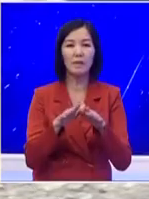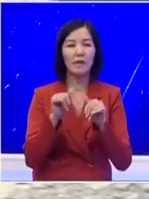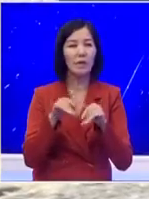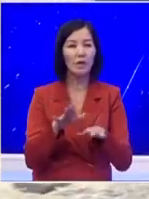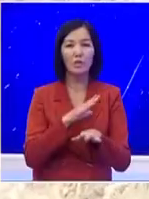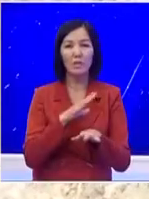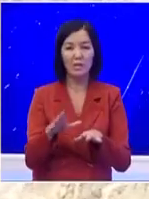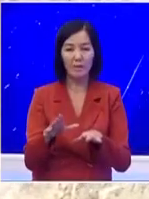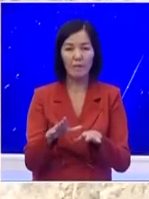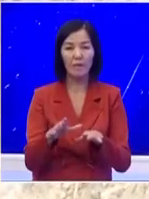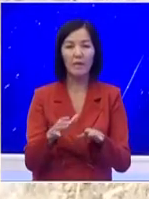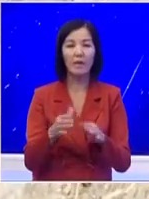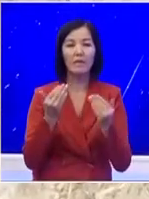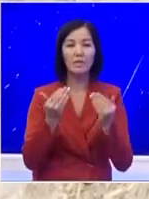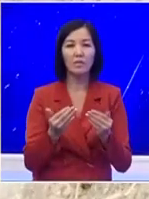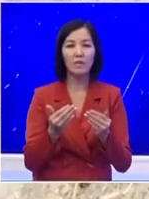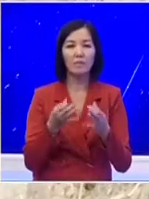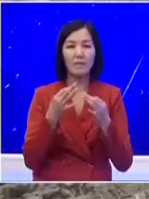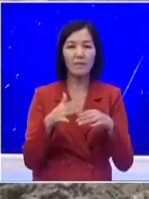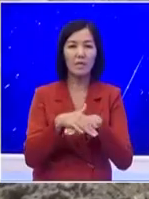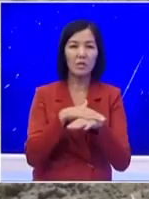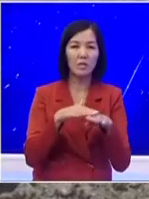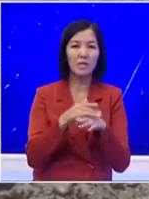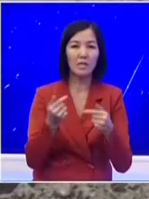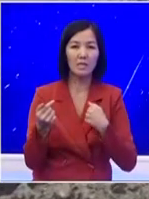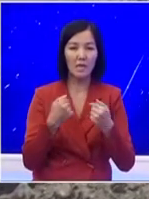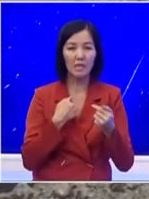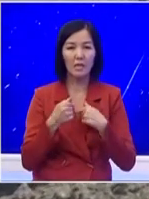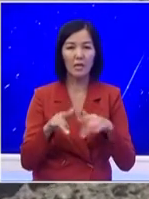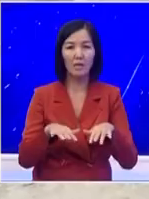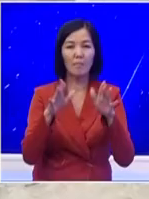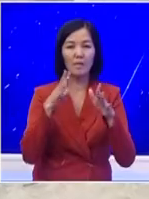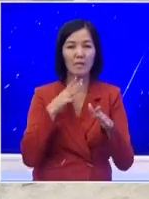этом деле. В итоге страдают простые жители, которым приходится глотать пыль и